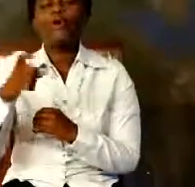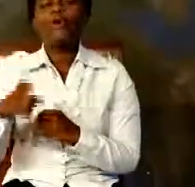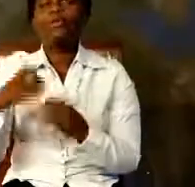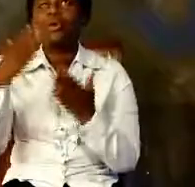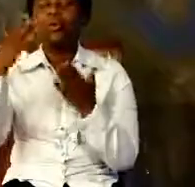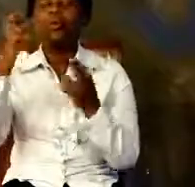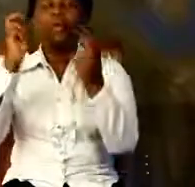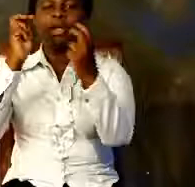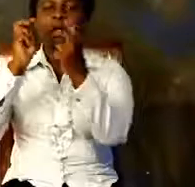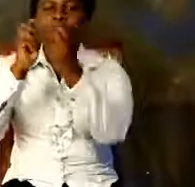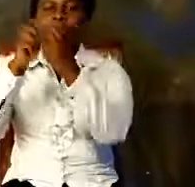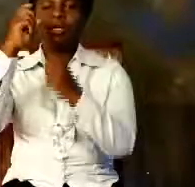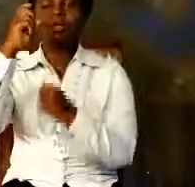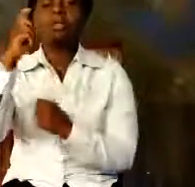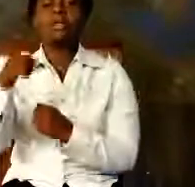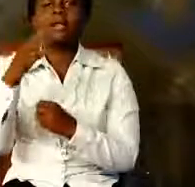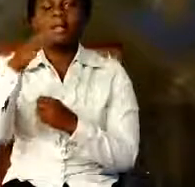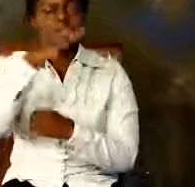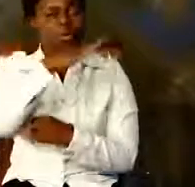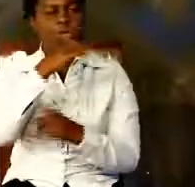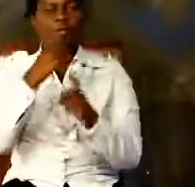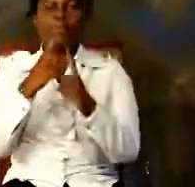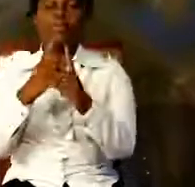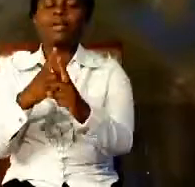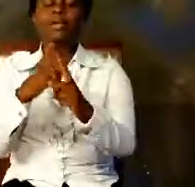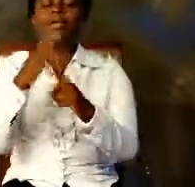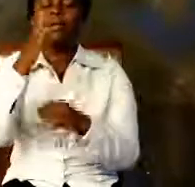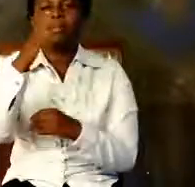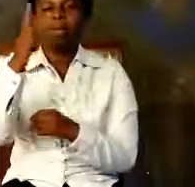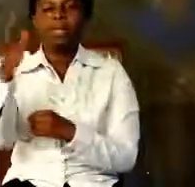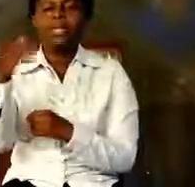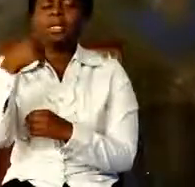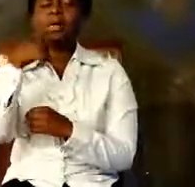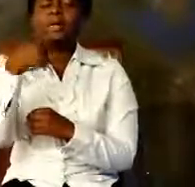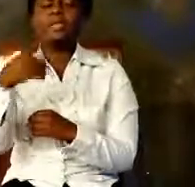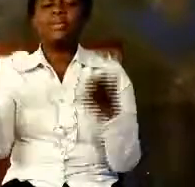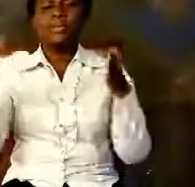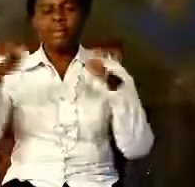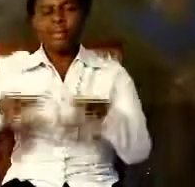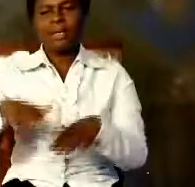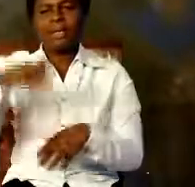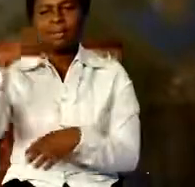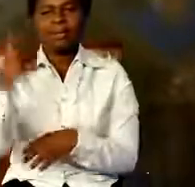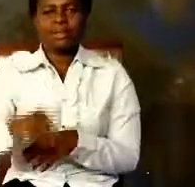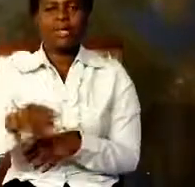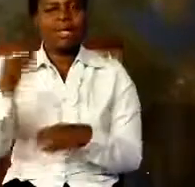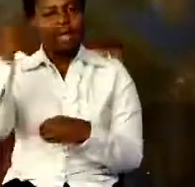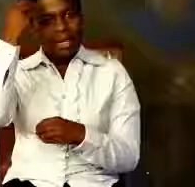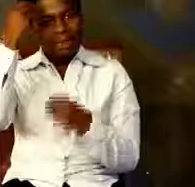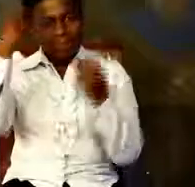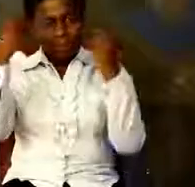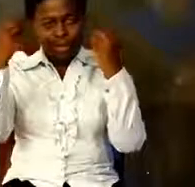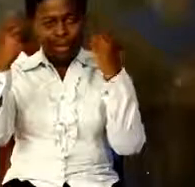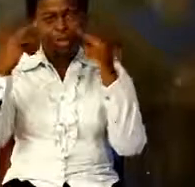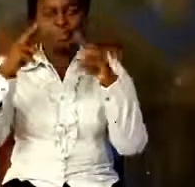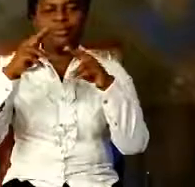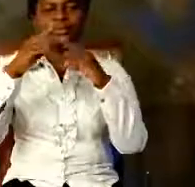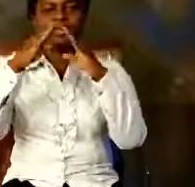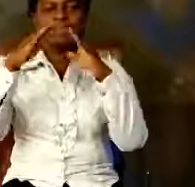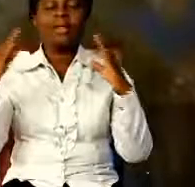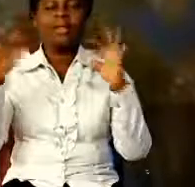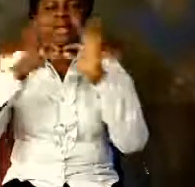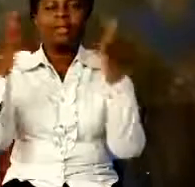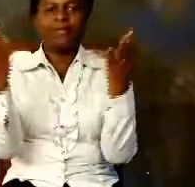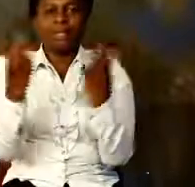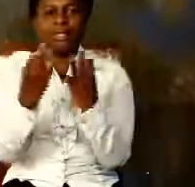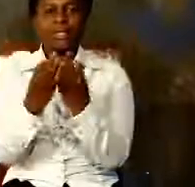pale kila jioni kufuatilia mahubiri. Na wanasema wanabarikiwa sana sana sana na mafundisho ya Kaya na Familia na mahubiri